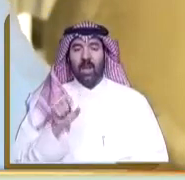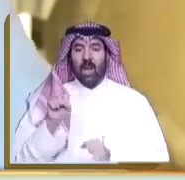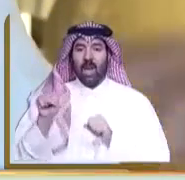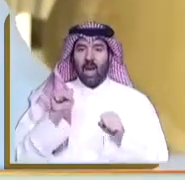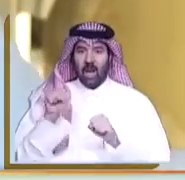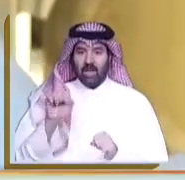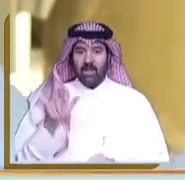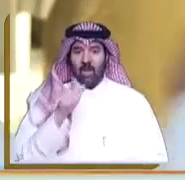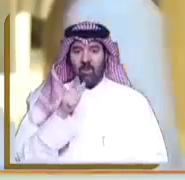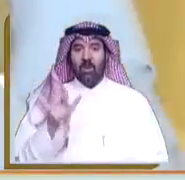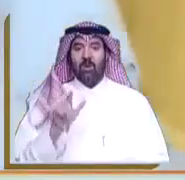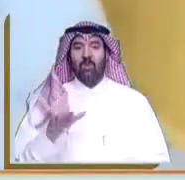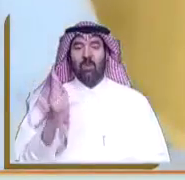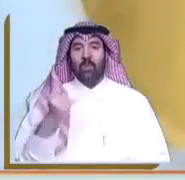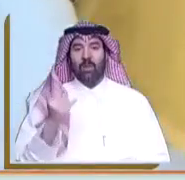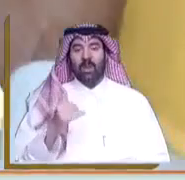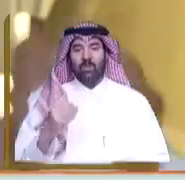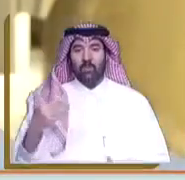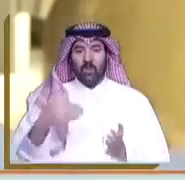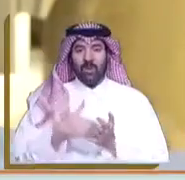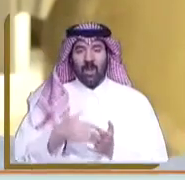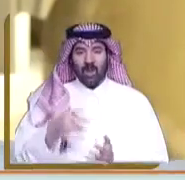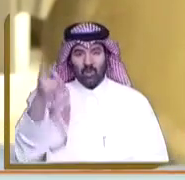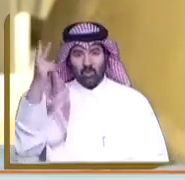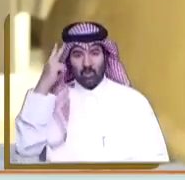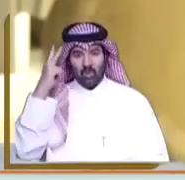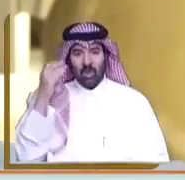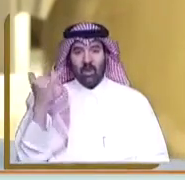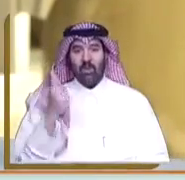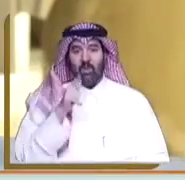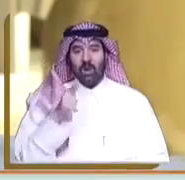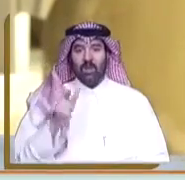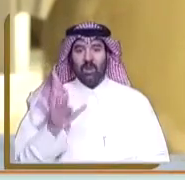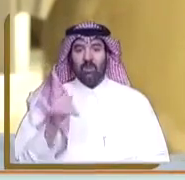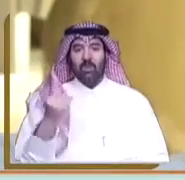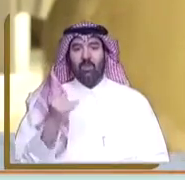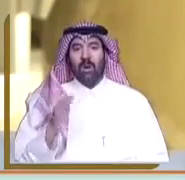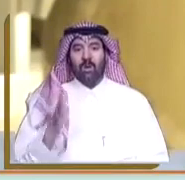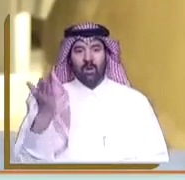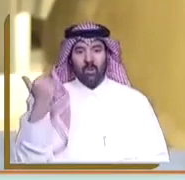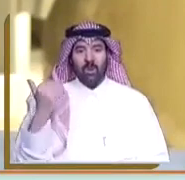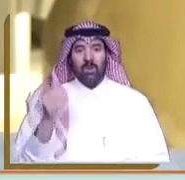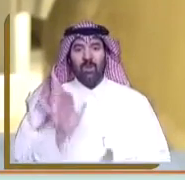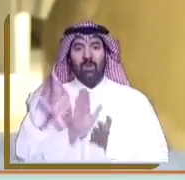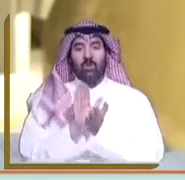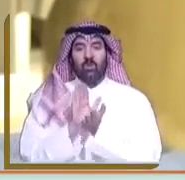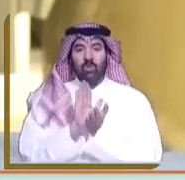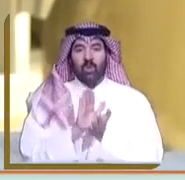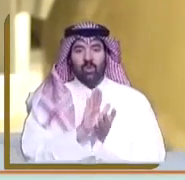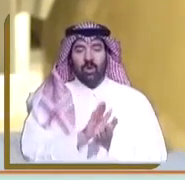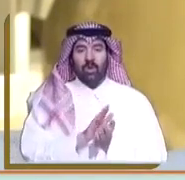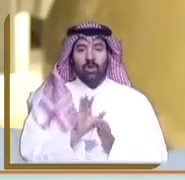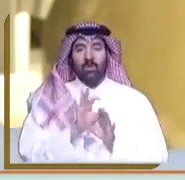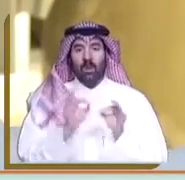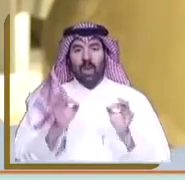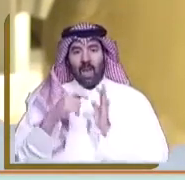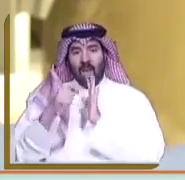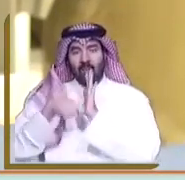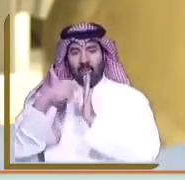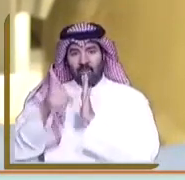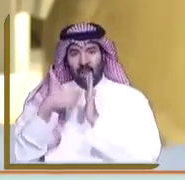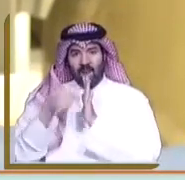لأن خصوصا أنها على مستوى الوطن. أنا أوكي يعني أخذت بعض الجوائز عن مجمل أفلامي،